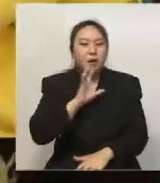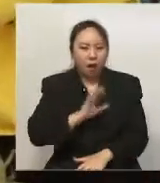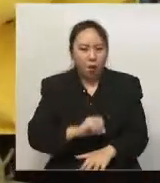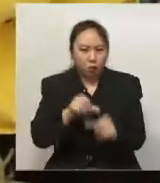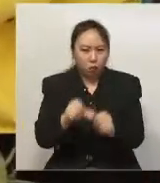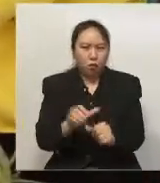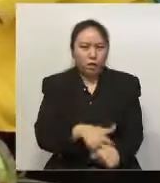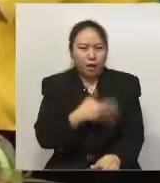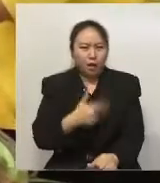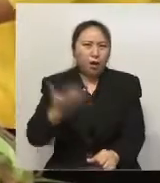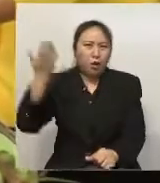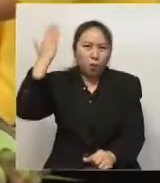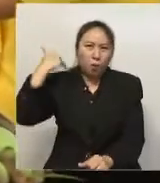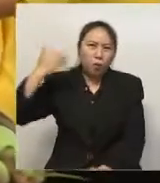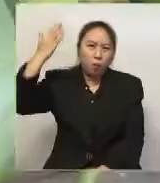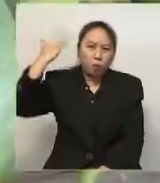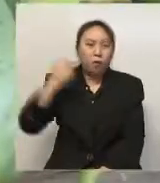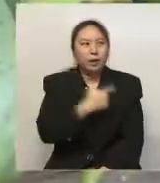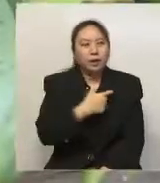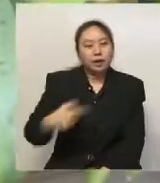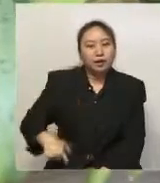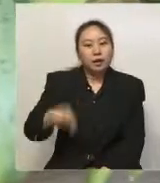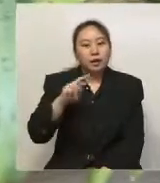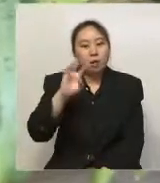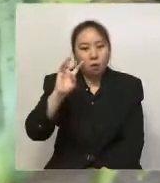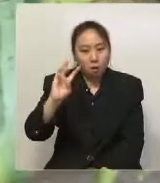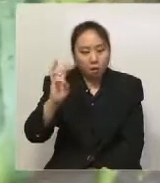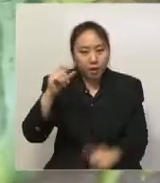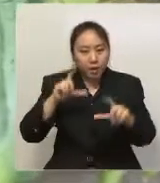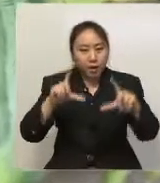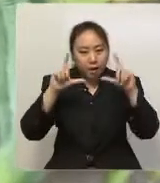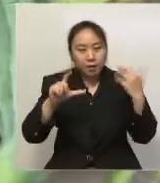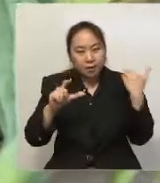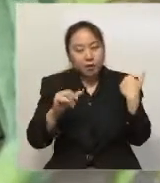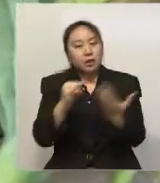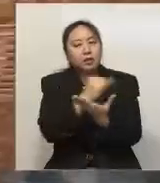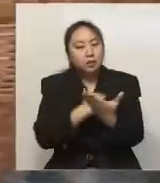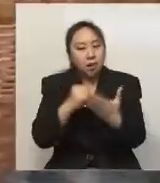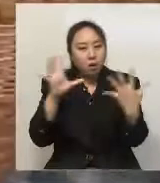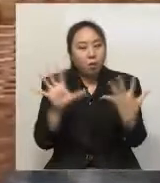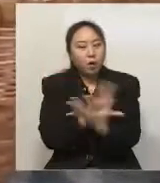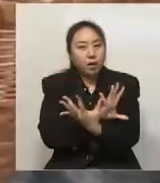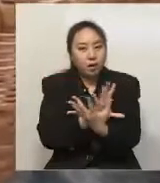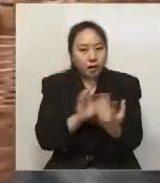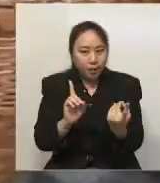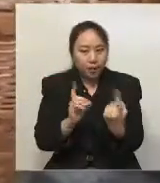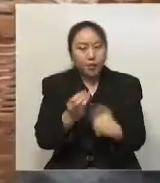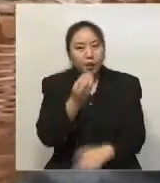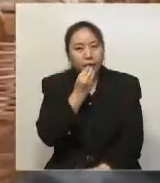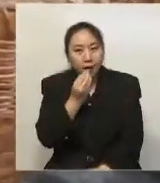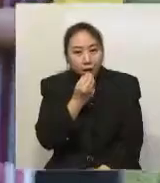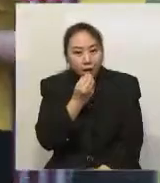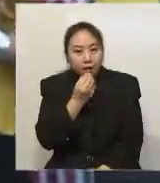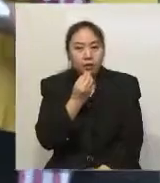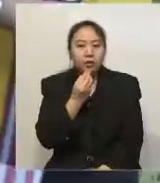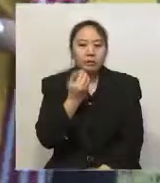ก่มีมาตั้งแต่รัชสมัยรัชกาลที่6นะครับมีเอกลักษณ์ทั้งศิลปะวัฒนธรรมลาวเวียงอาหารพื้นเมื